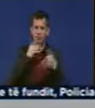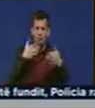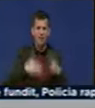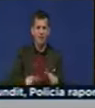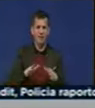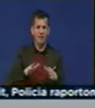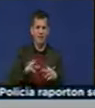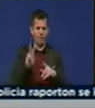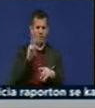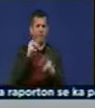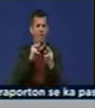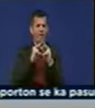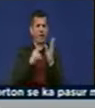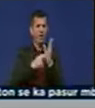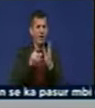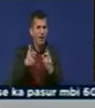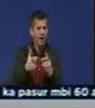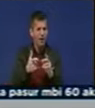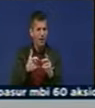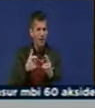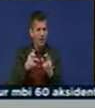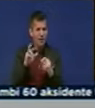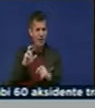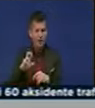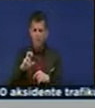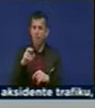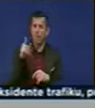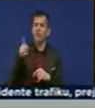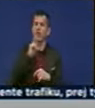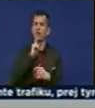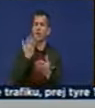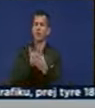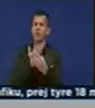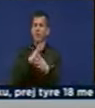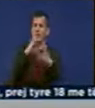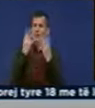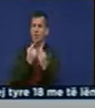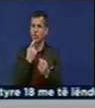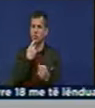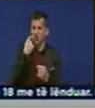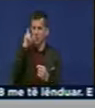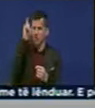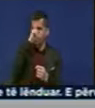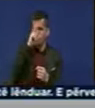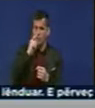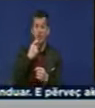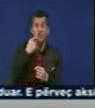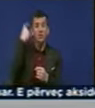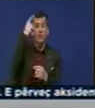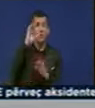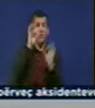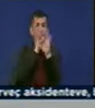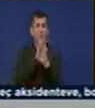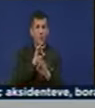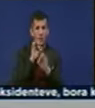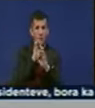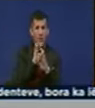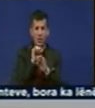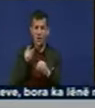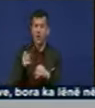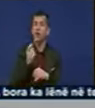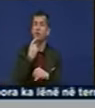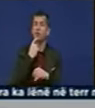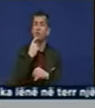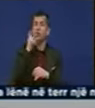Vraj, të gjitha dokumentet i marrim në gjuhën sërbe, asnjëherë në gjuhën shqipe, edhe atë në gjuhën sërbe